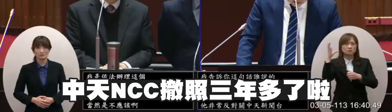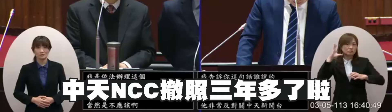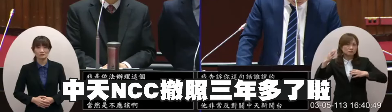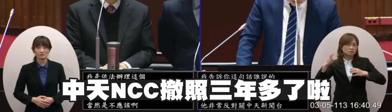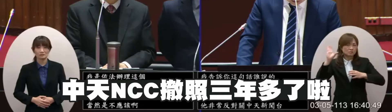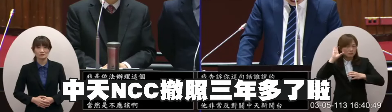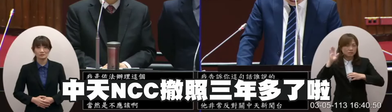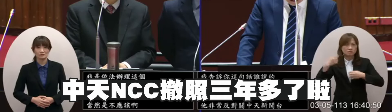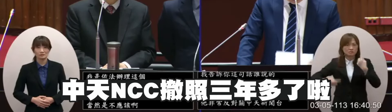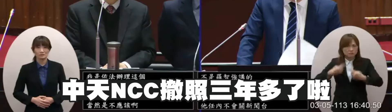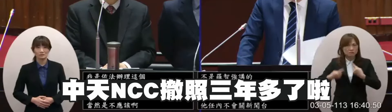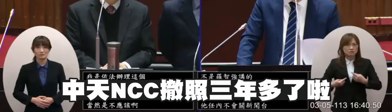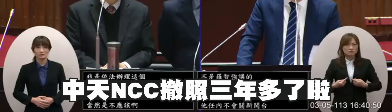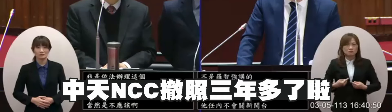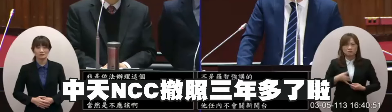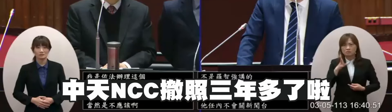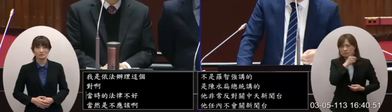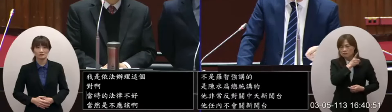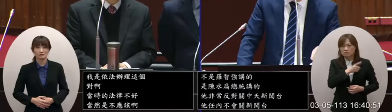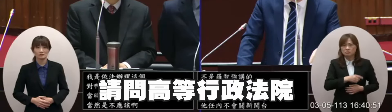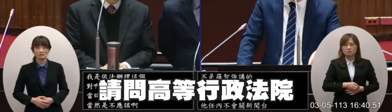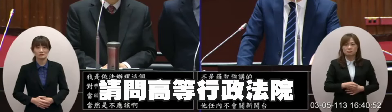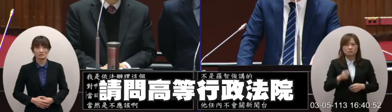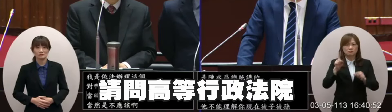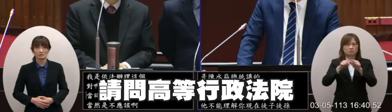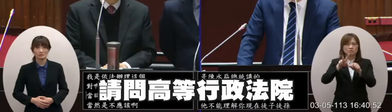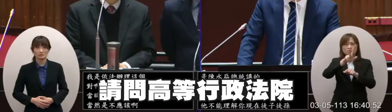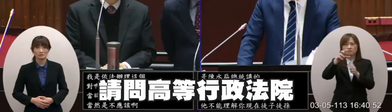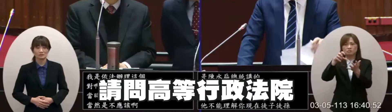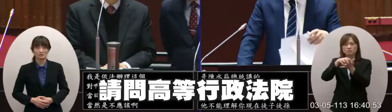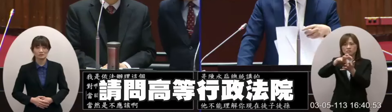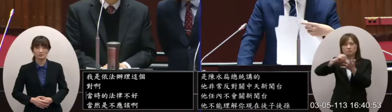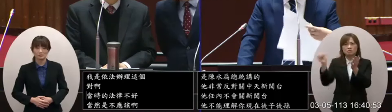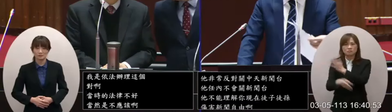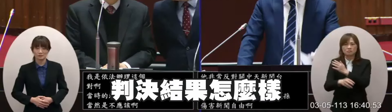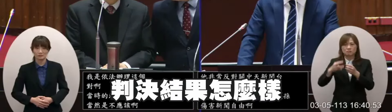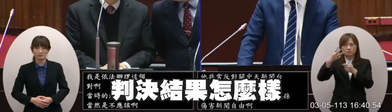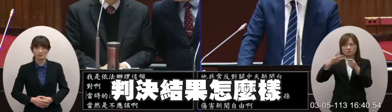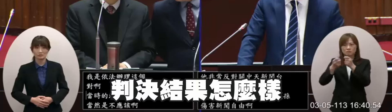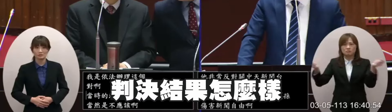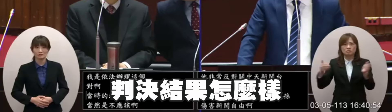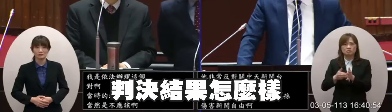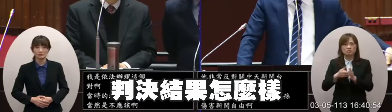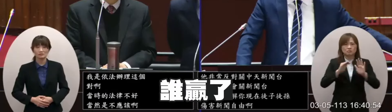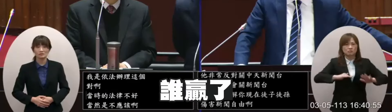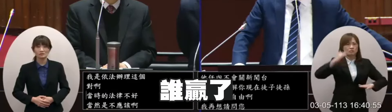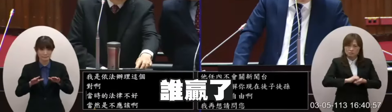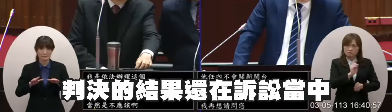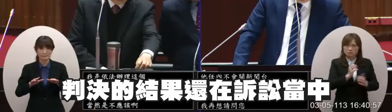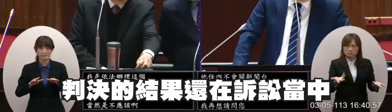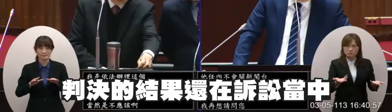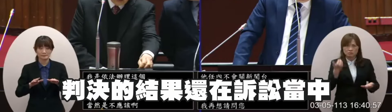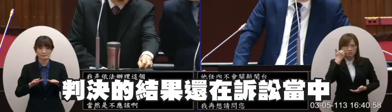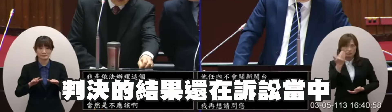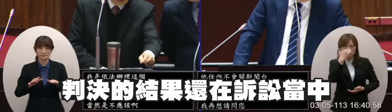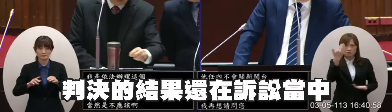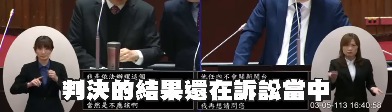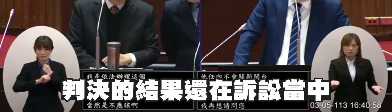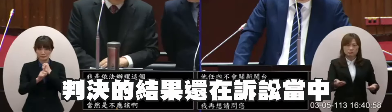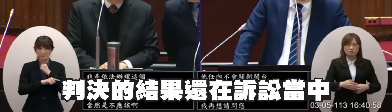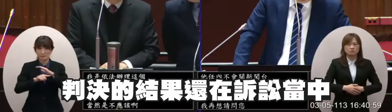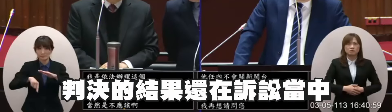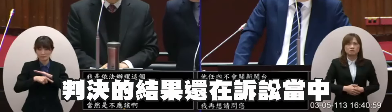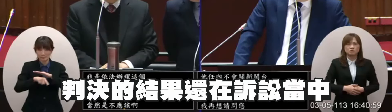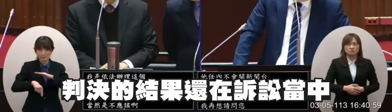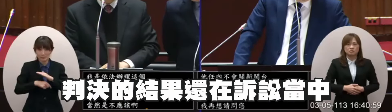中天 NCC 撤照三年多了啦。请问高等行政法院现在的判决结果什么样？谁赢了？ 判决的结果呢？